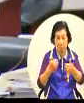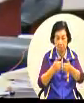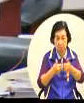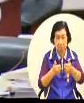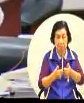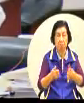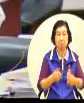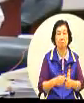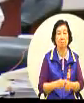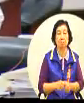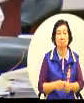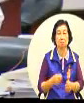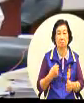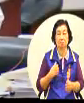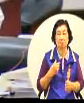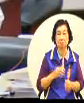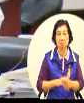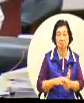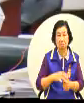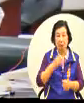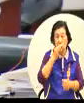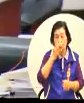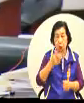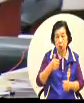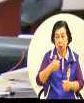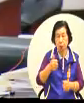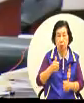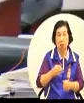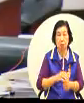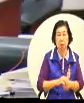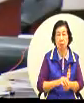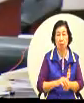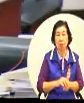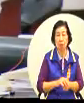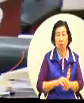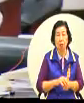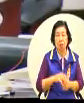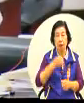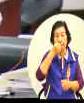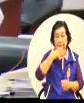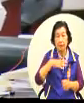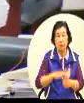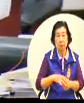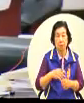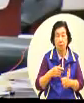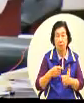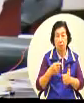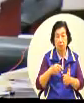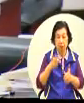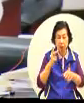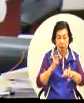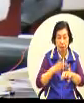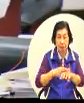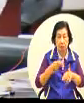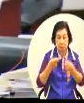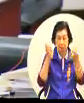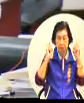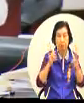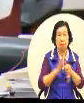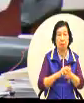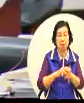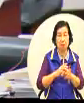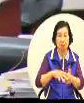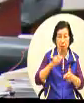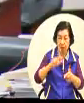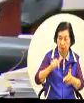我跟吴景发包括屏科大的教授，就是福禄水，主张福